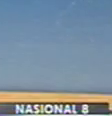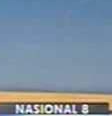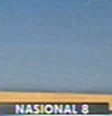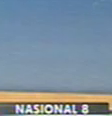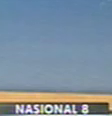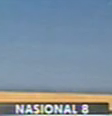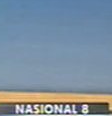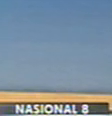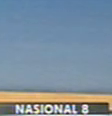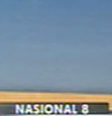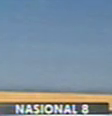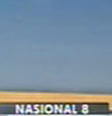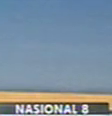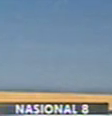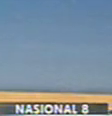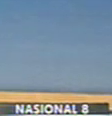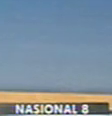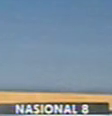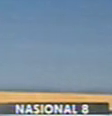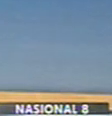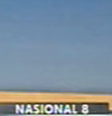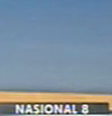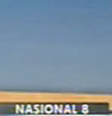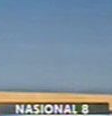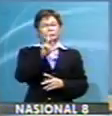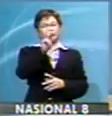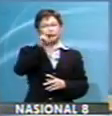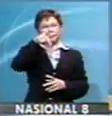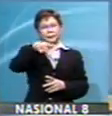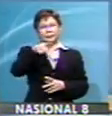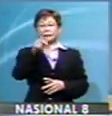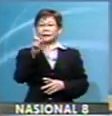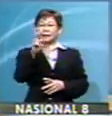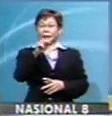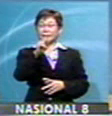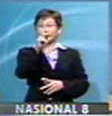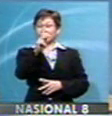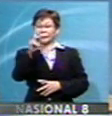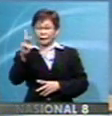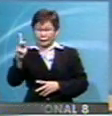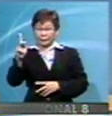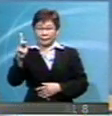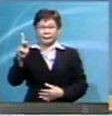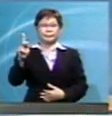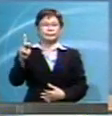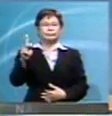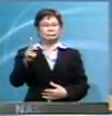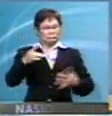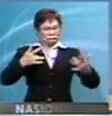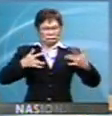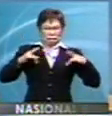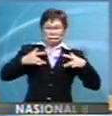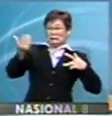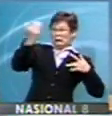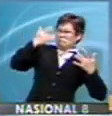lapar Assalamualaikum salam 1u Malaysia Kementerian Perdagangan dalam negeri koperasi dan kepenggunaan kpdnk menafikan